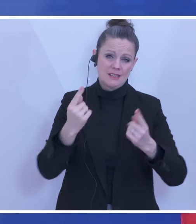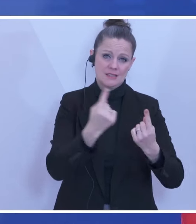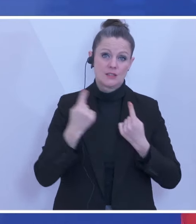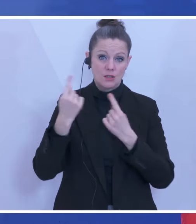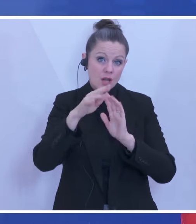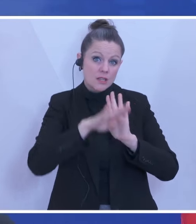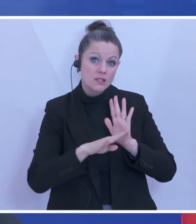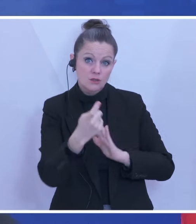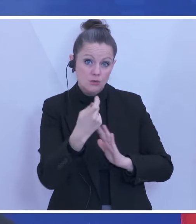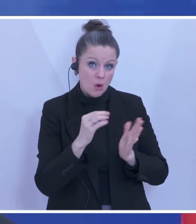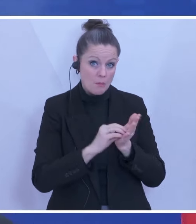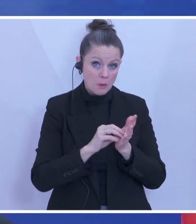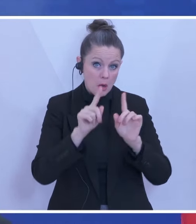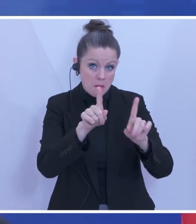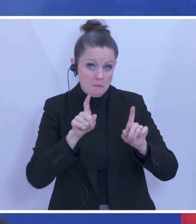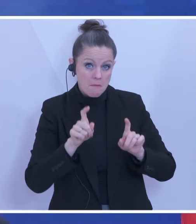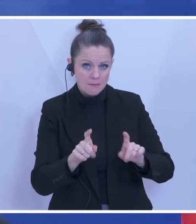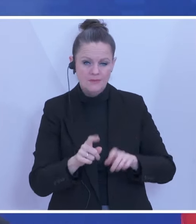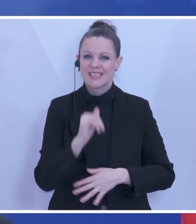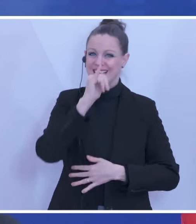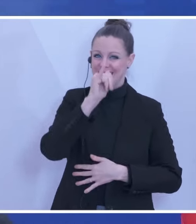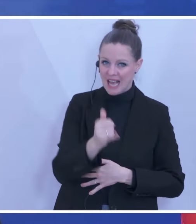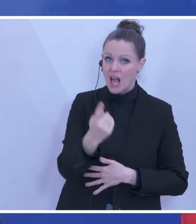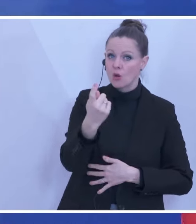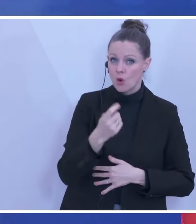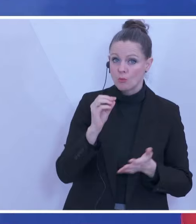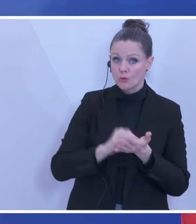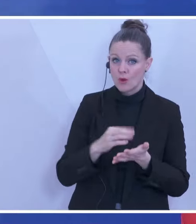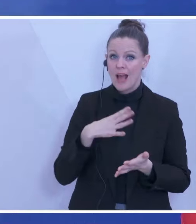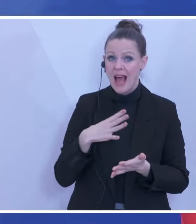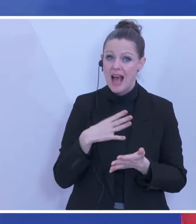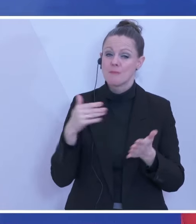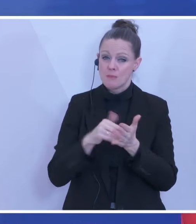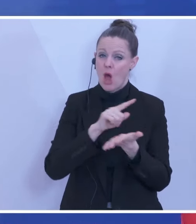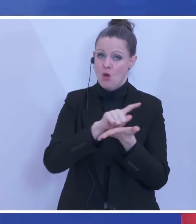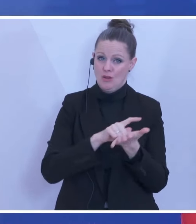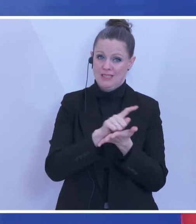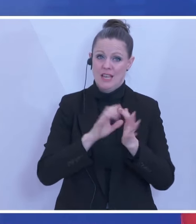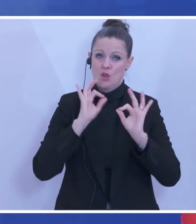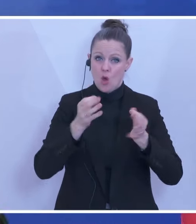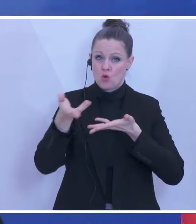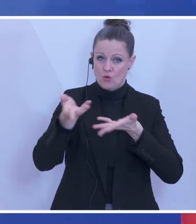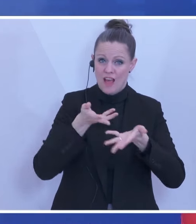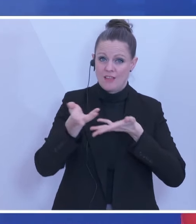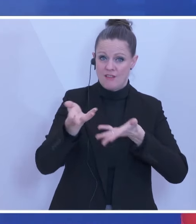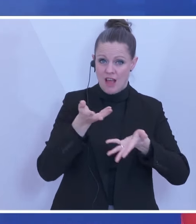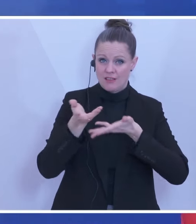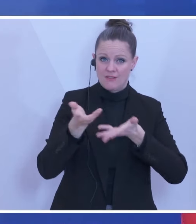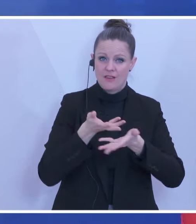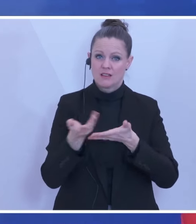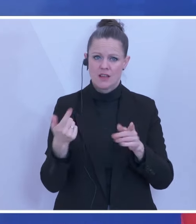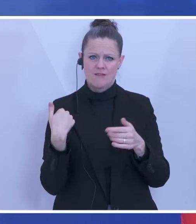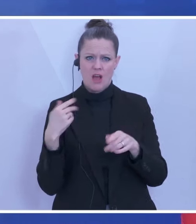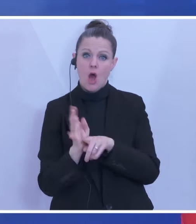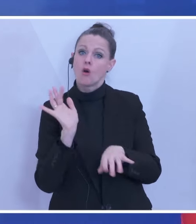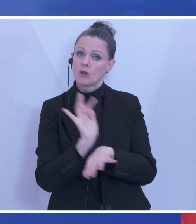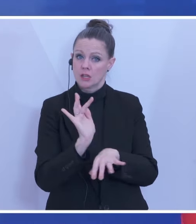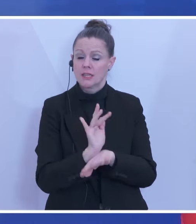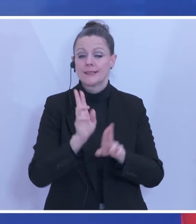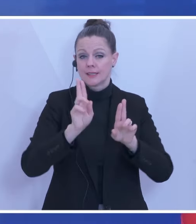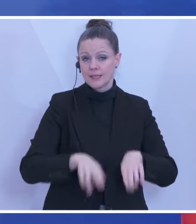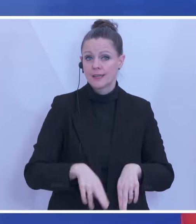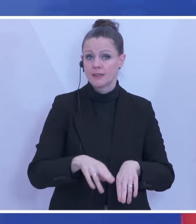noch kommt und ich habe immer gesagt, ja, es wird kommen, aber gut, Ding braucht Weile und manche Kritik war natürlich berechtigt, das hat